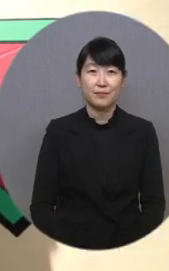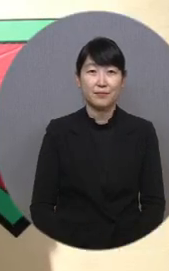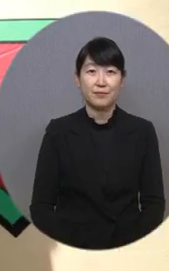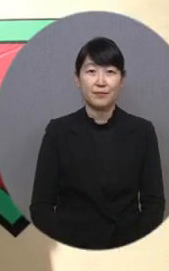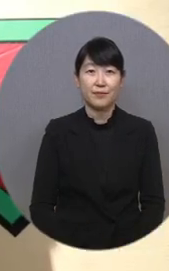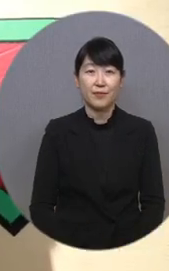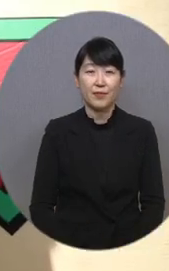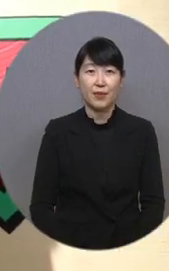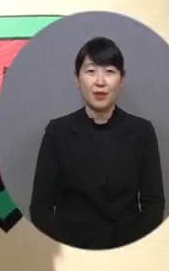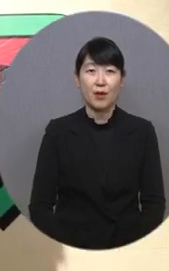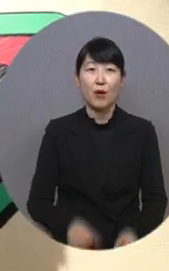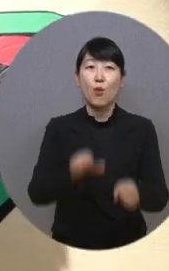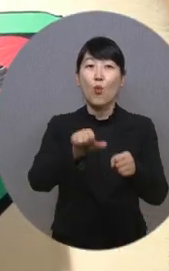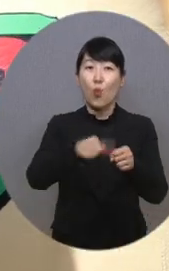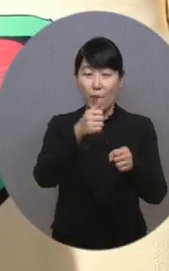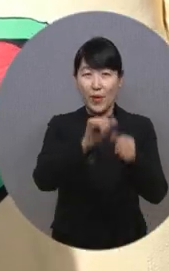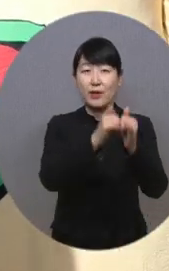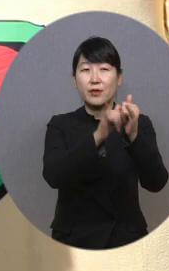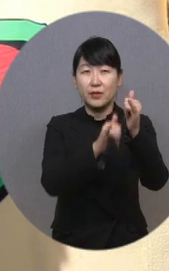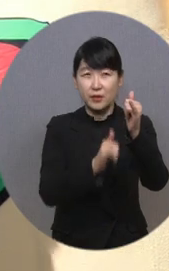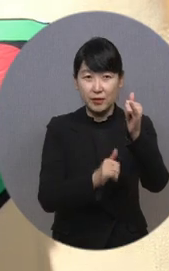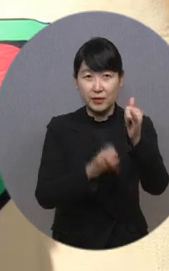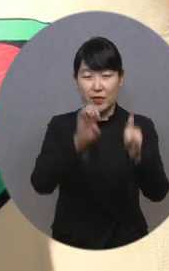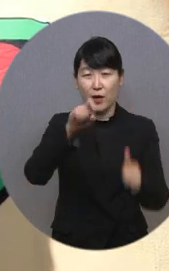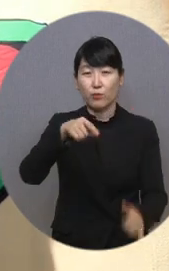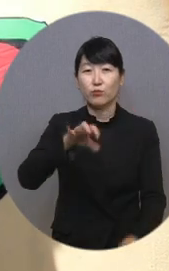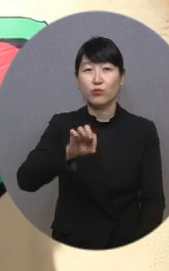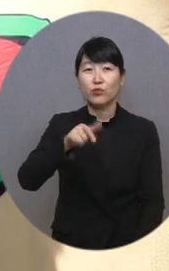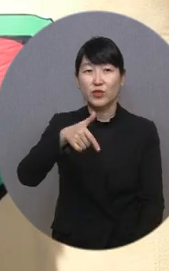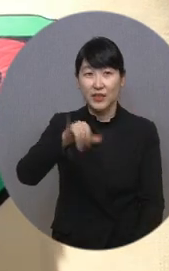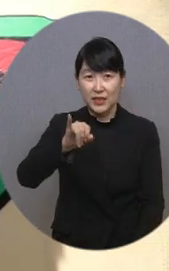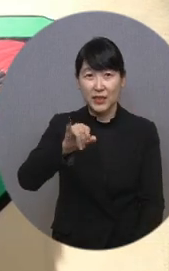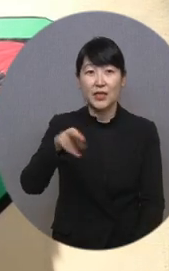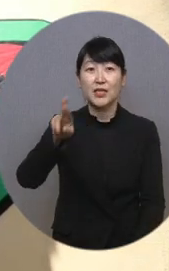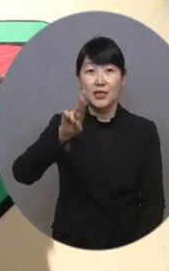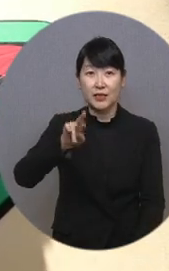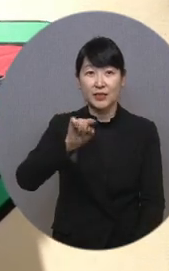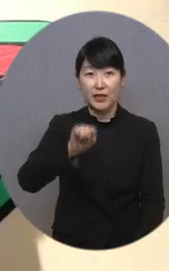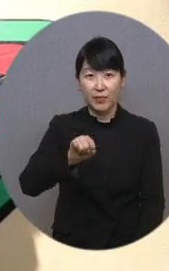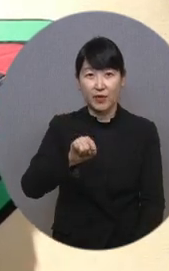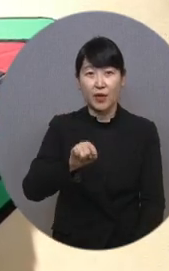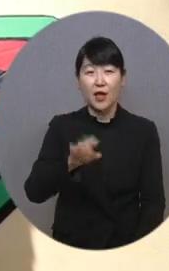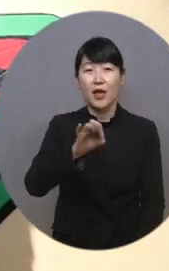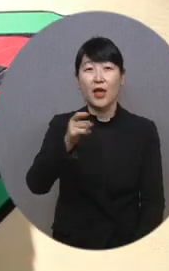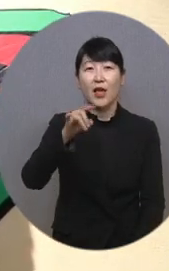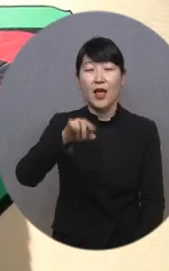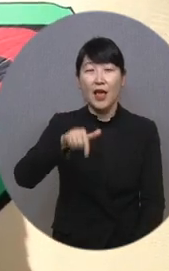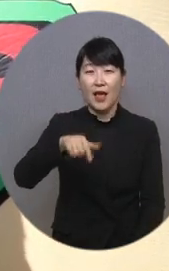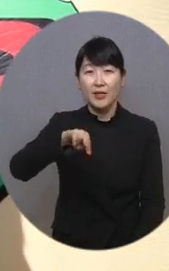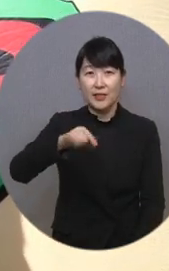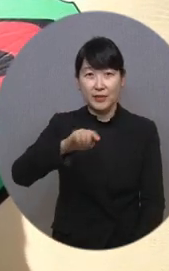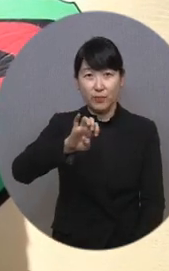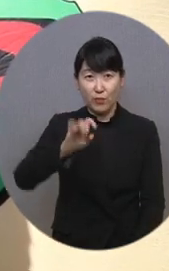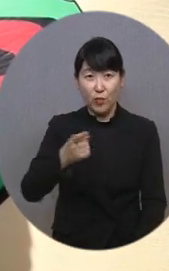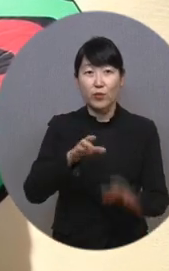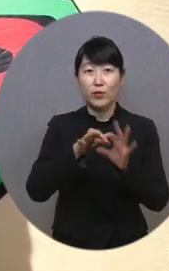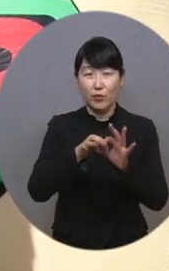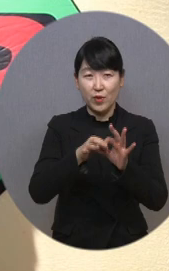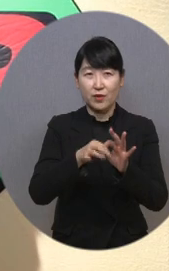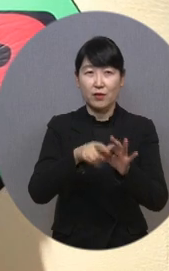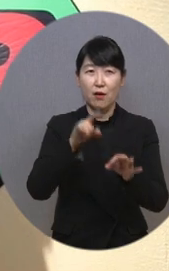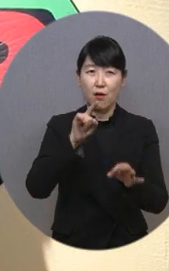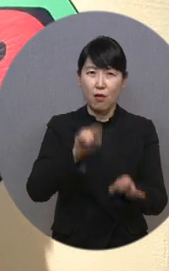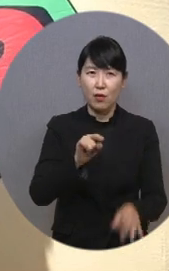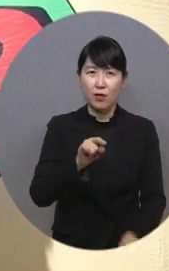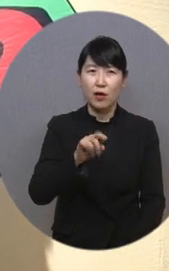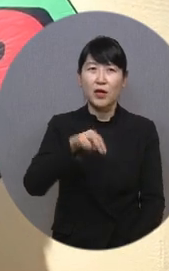이 500년 역사를 가진 풍기인삼이 이번 엑스포 기간을 통해 가지고 품질 면에서 사포닌